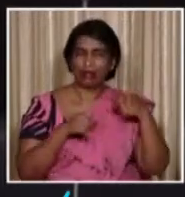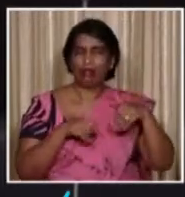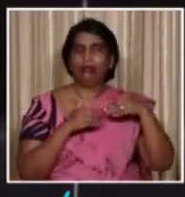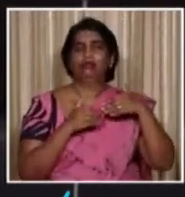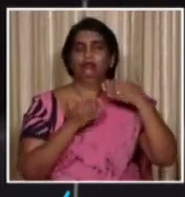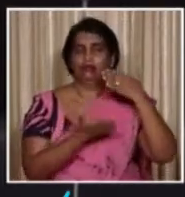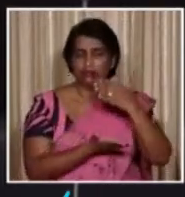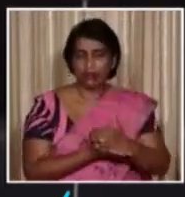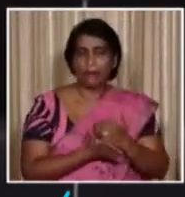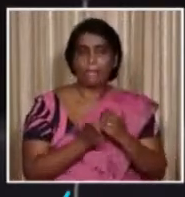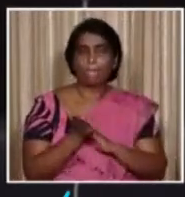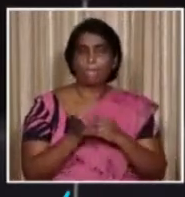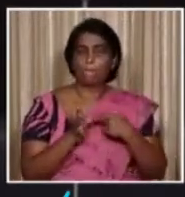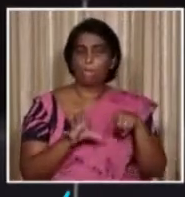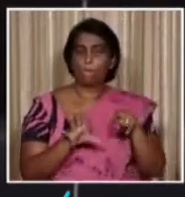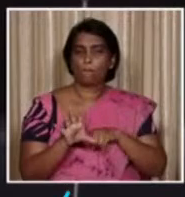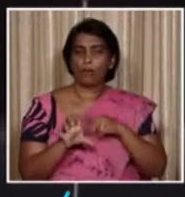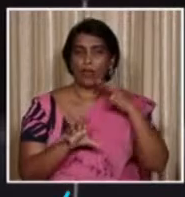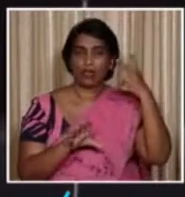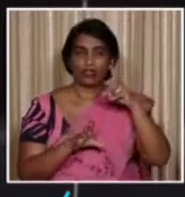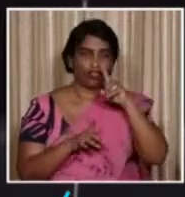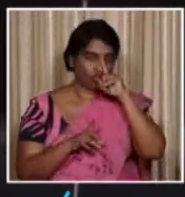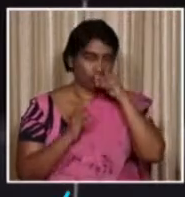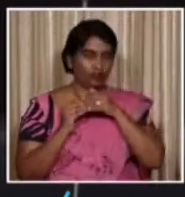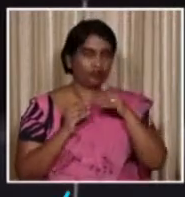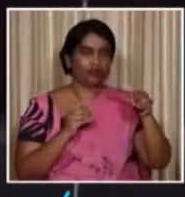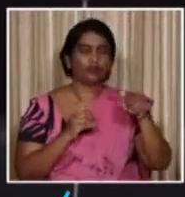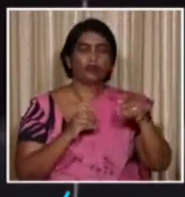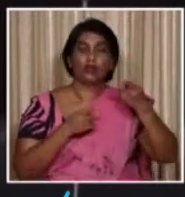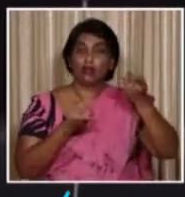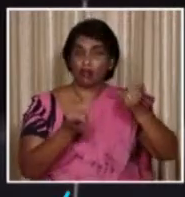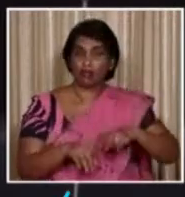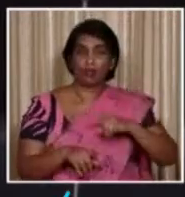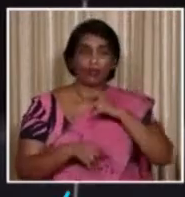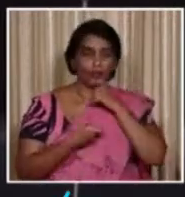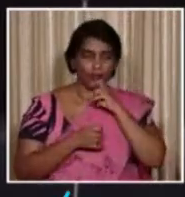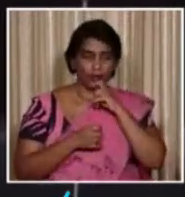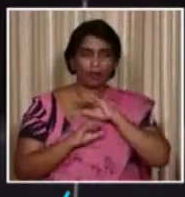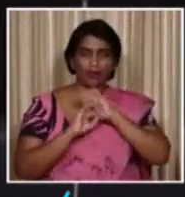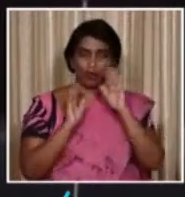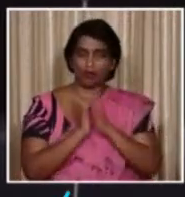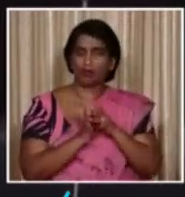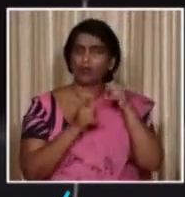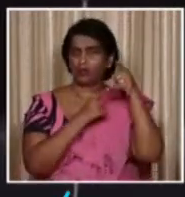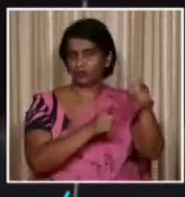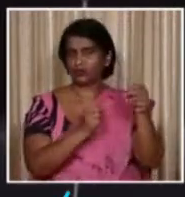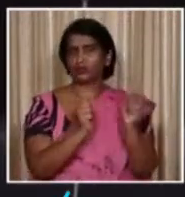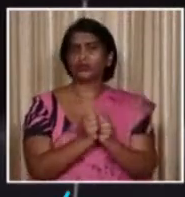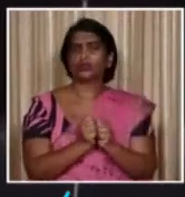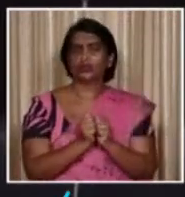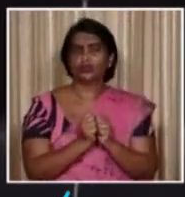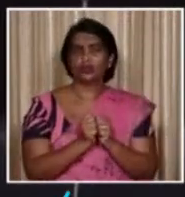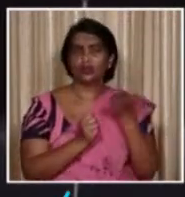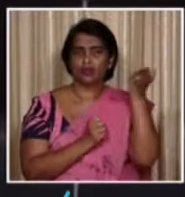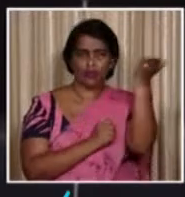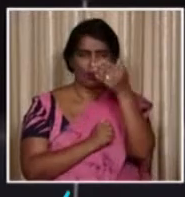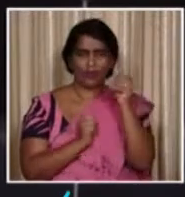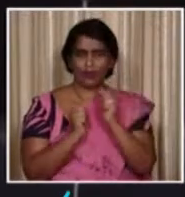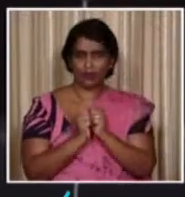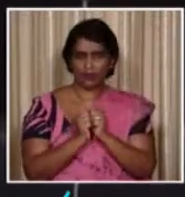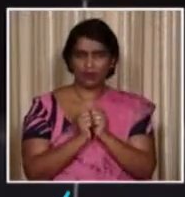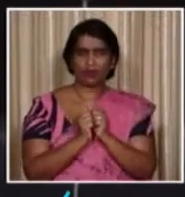ඉන්නවා මේ මාසේ දෙවනි සතිය වෙනකන් එතන ඊළඟ නඩු දින ඒව ඔක්කොම ඔබතුමාලා කරේ ඔක්කොම ඔබතුමාලා